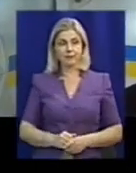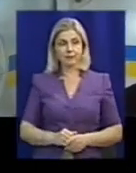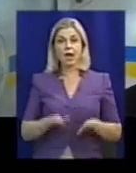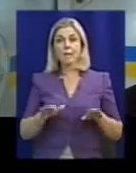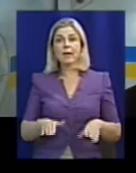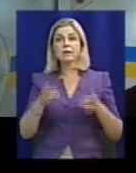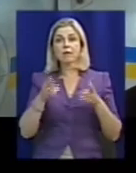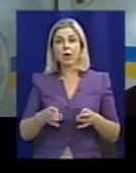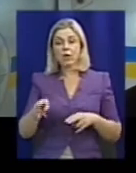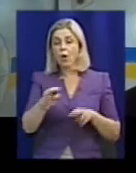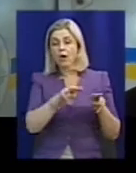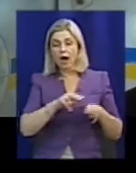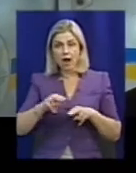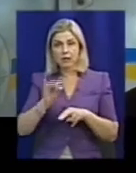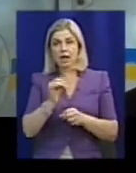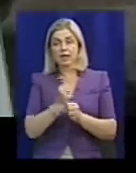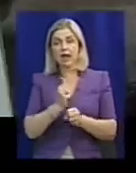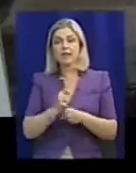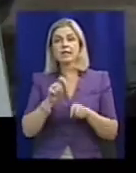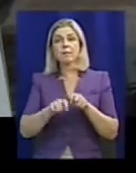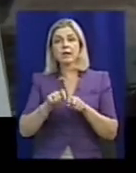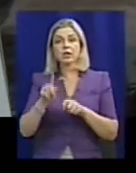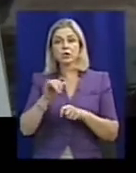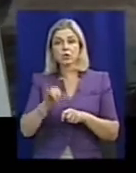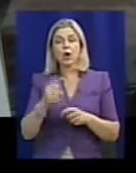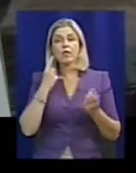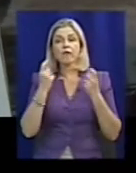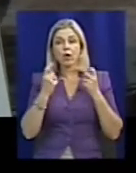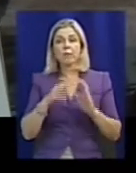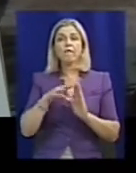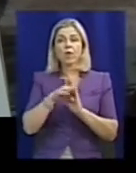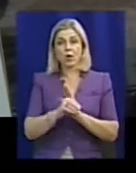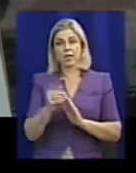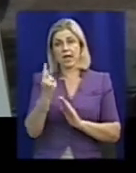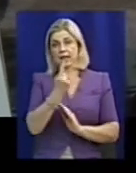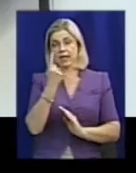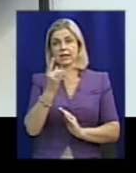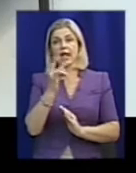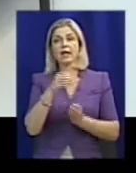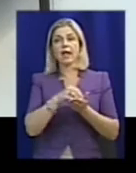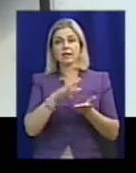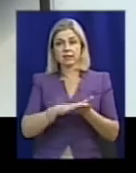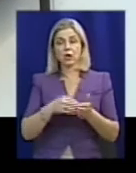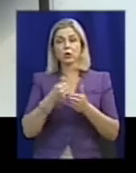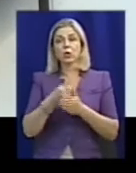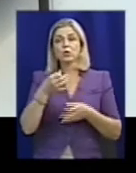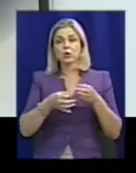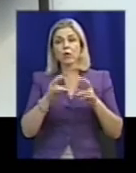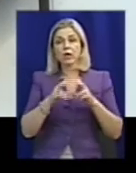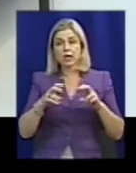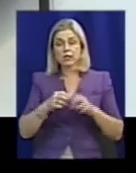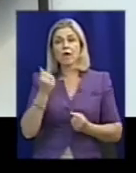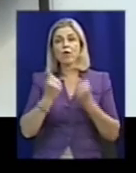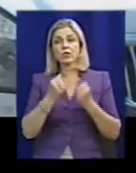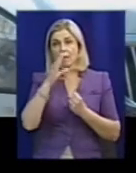Місце події оглядають та проводять експертизи. Інформацію внесено до єдиного реєстру досудових розслідувань. Водію